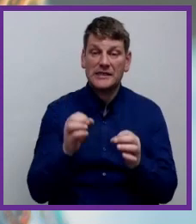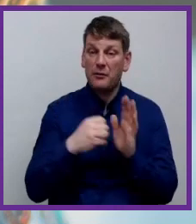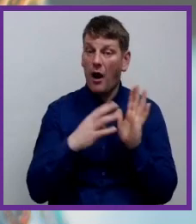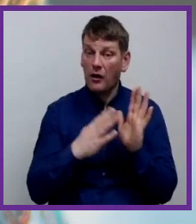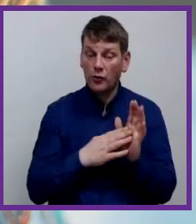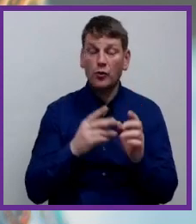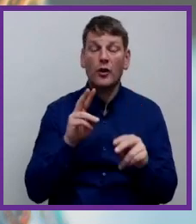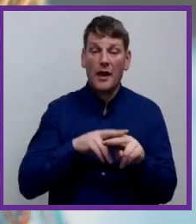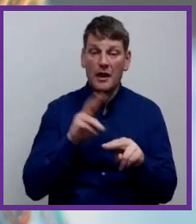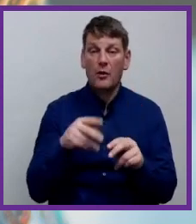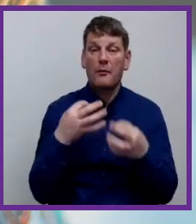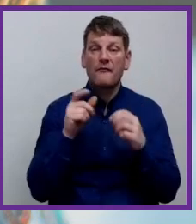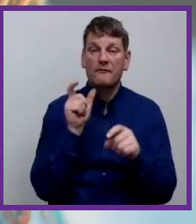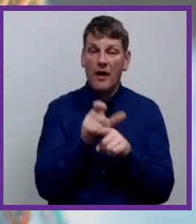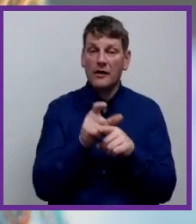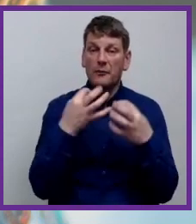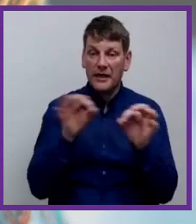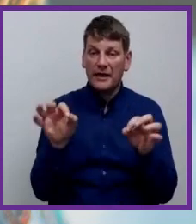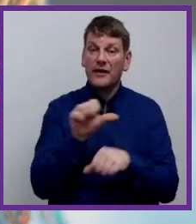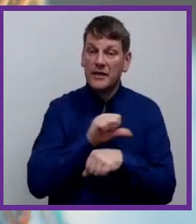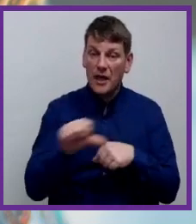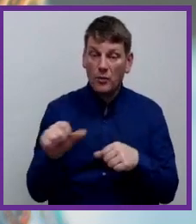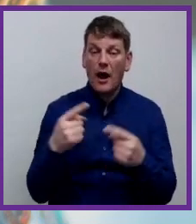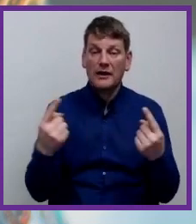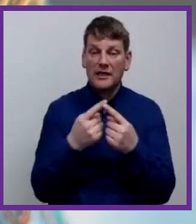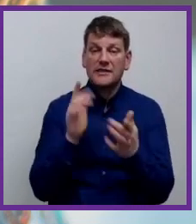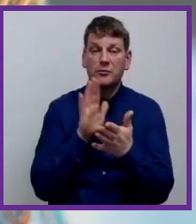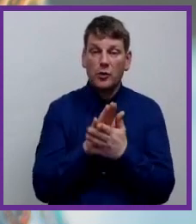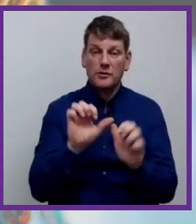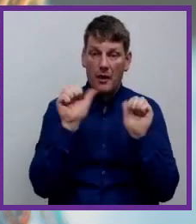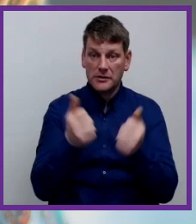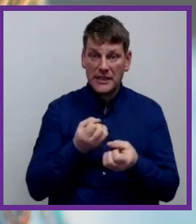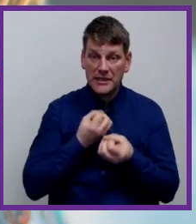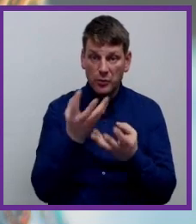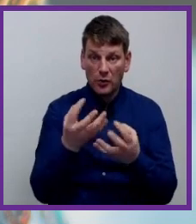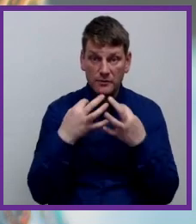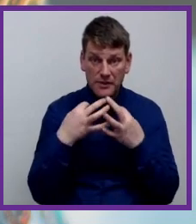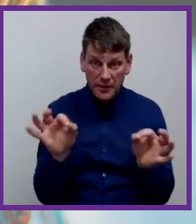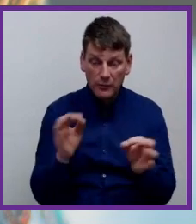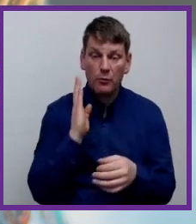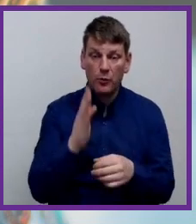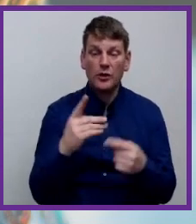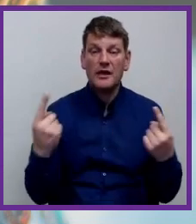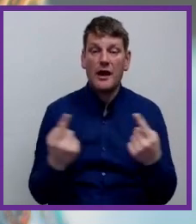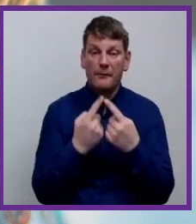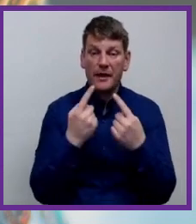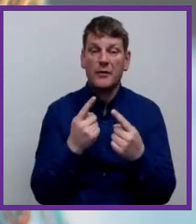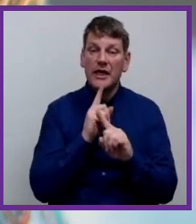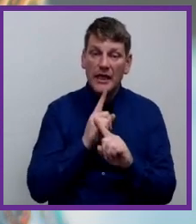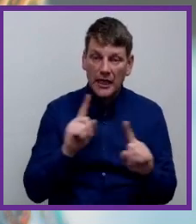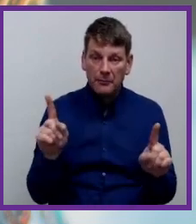un pieļaujamie vārdu brīvības ierobežojumi attiecībā uz mākslinieciskās izpausmes brīvību būtu jāpiemēro